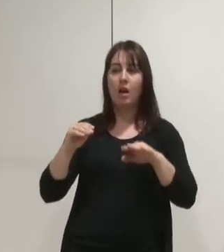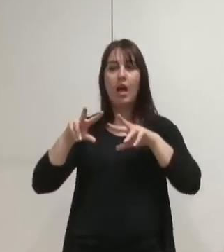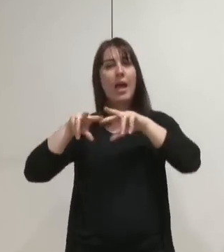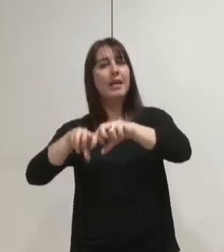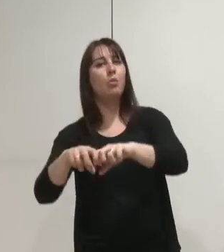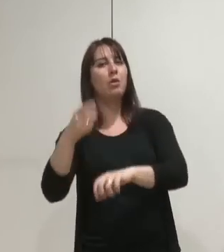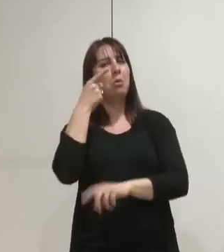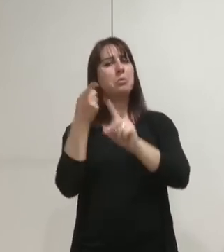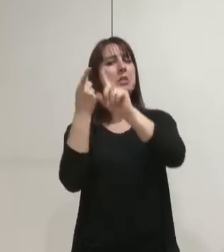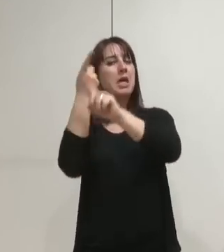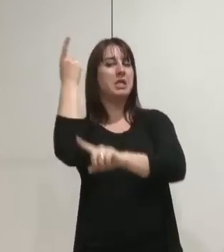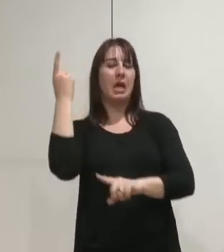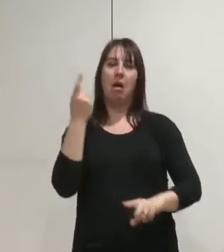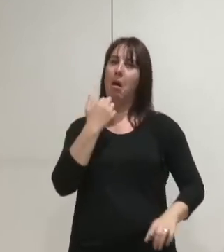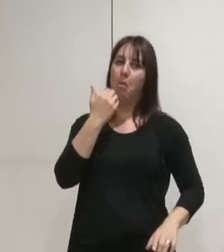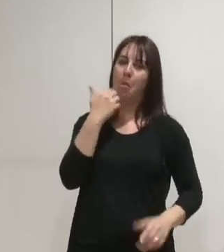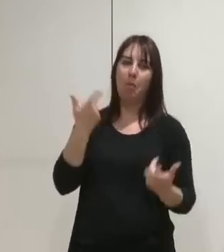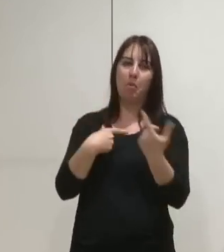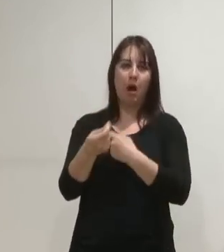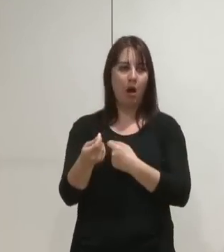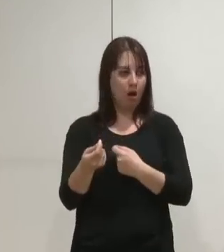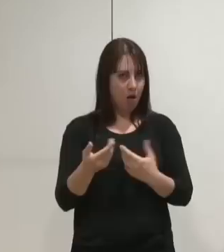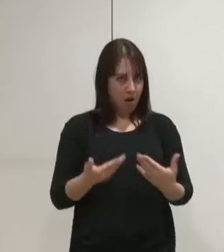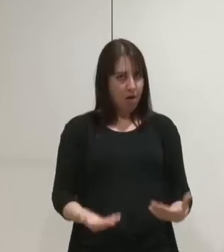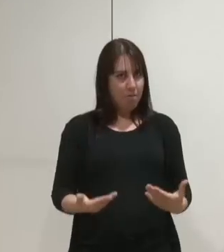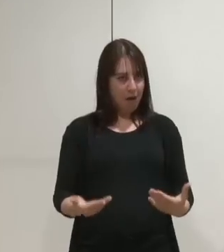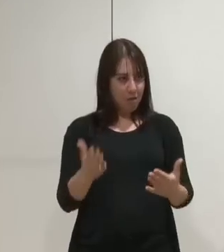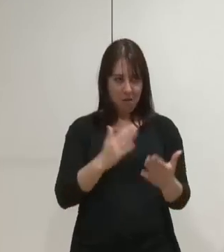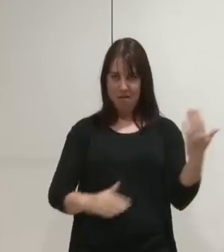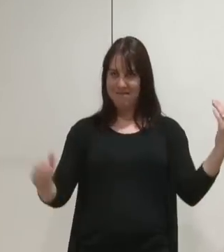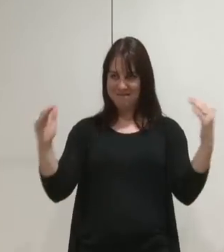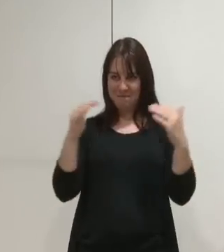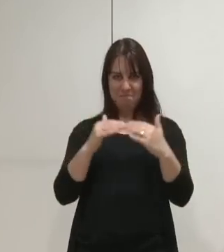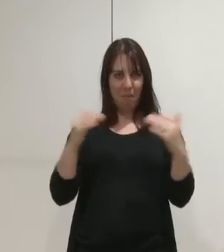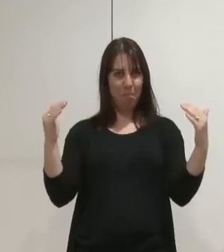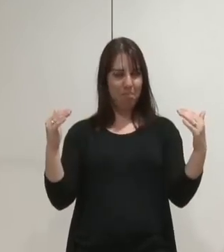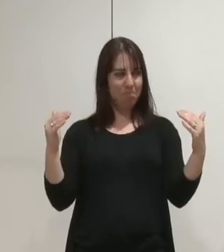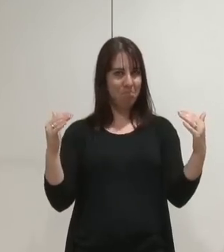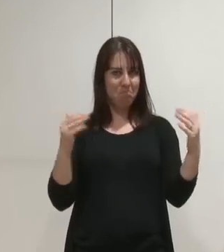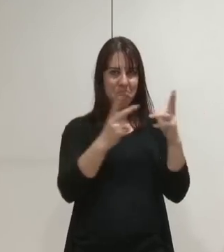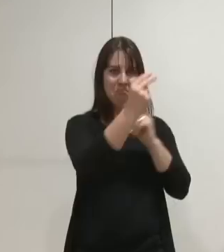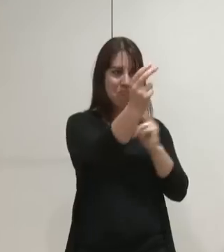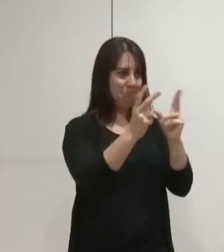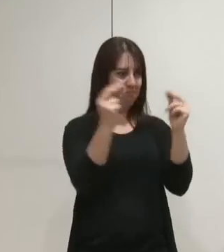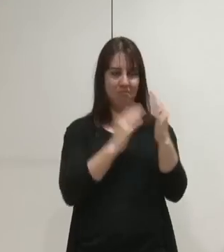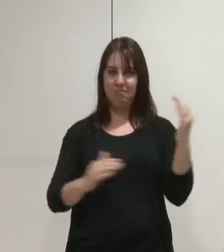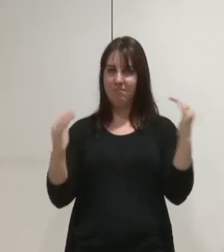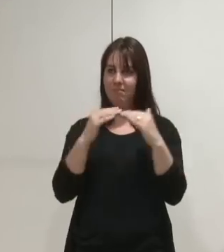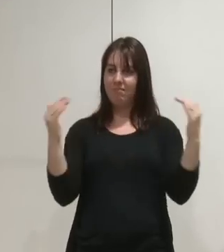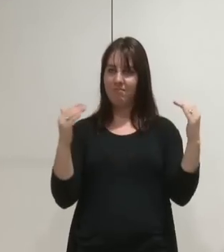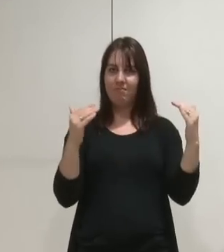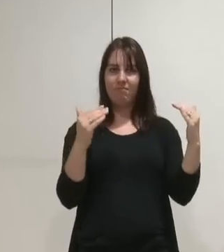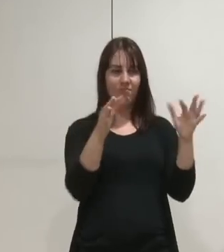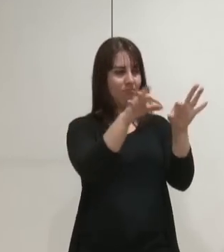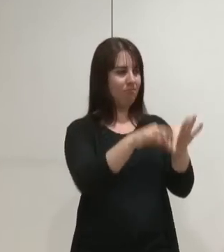spécialisé là nous sommes dans le même cas de figure avec le Palais des Sports c'est-à-dire d'un